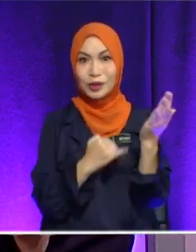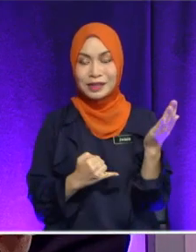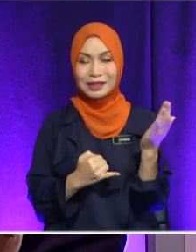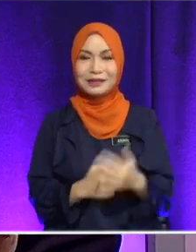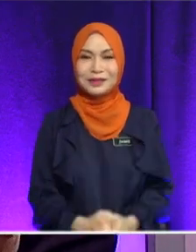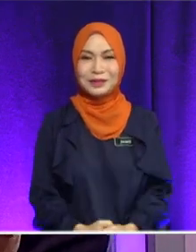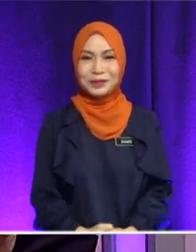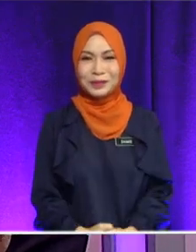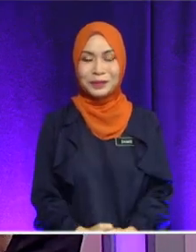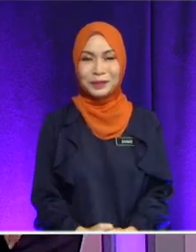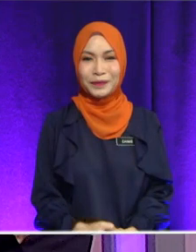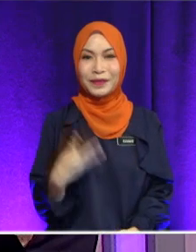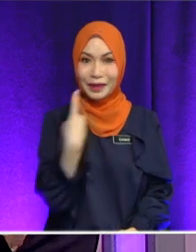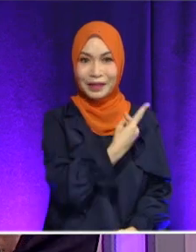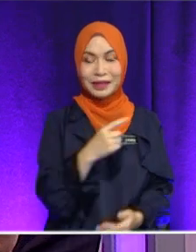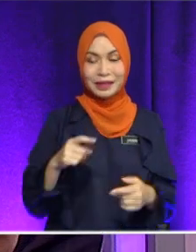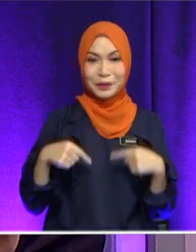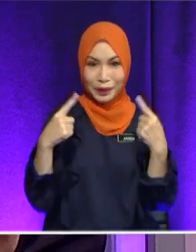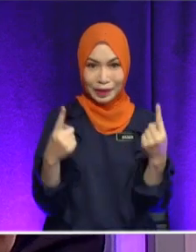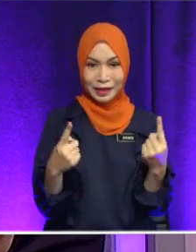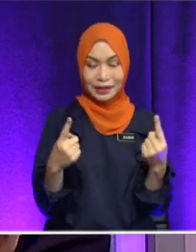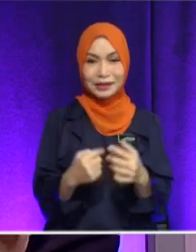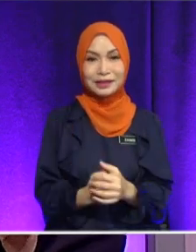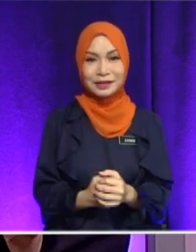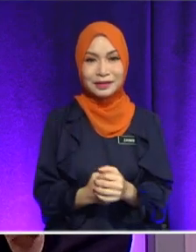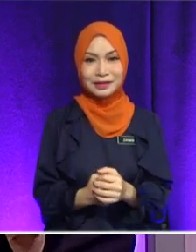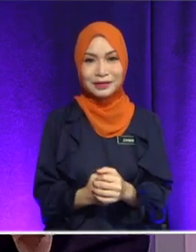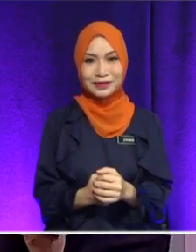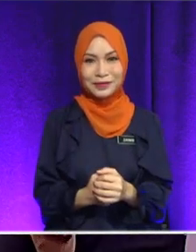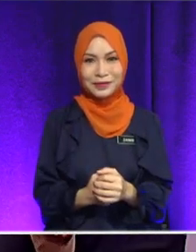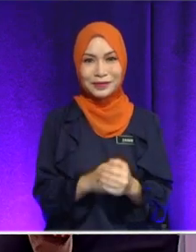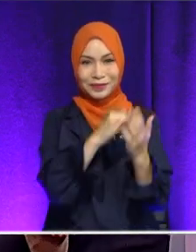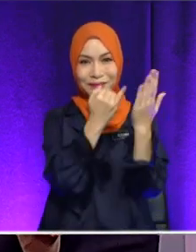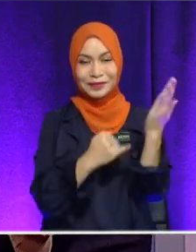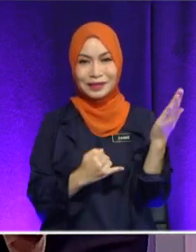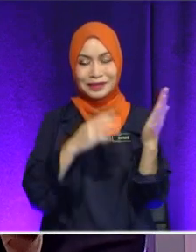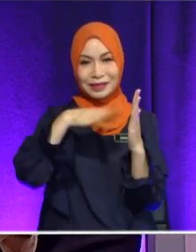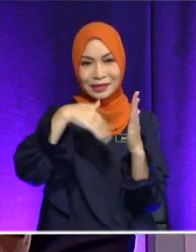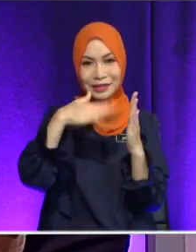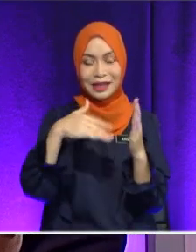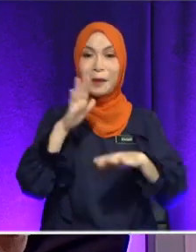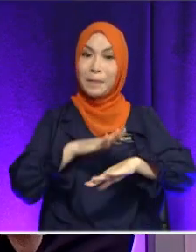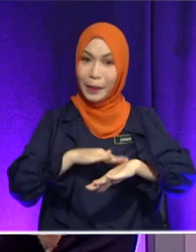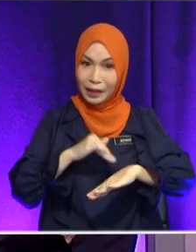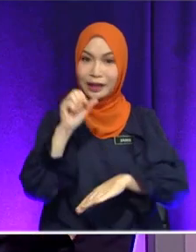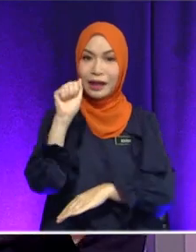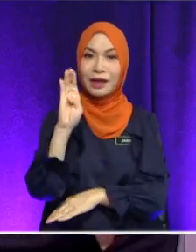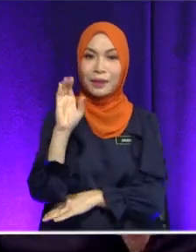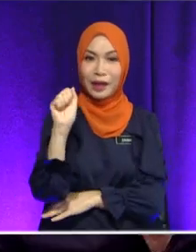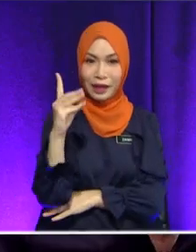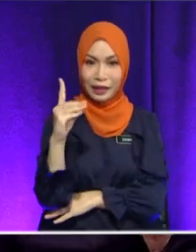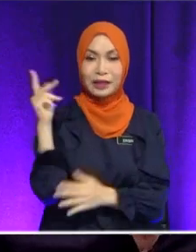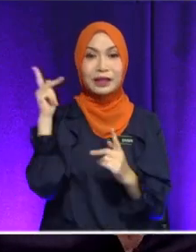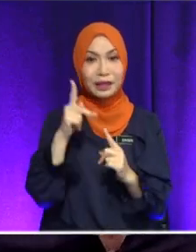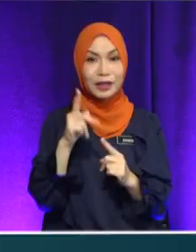Oke kita pergi dulu kita pergi dulu ke pesisi milks ini catat pada abad ke-20 hingga pada masa kini berkembang